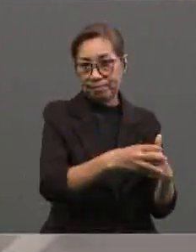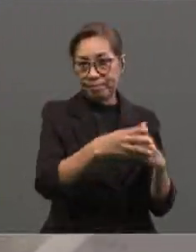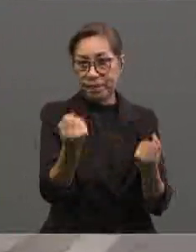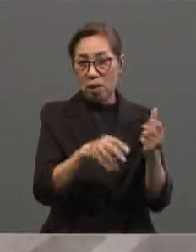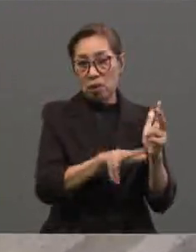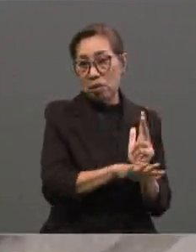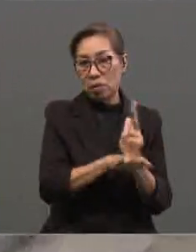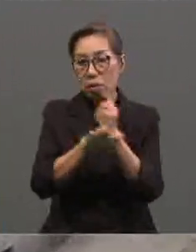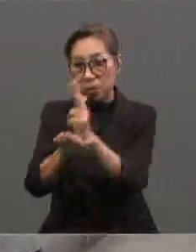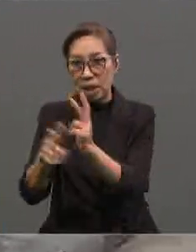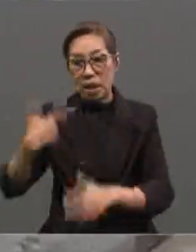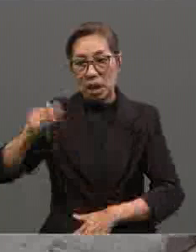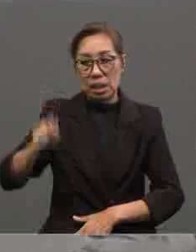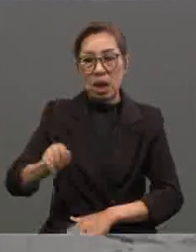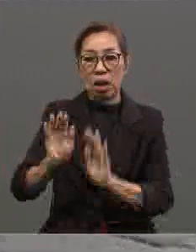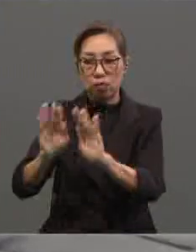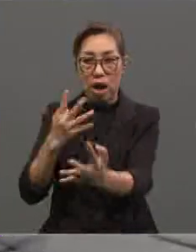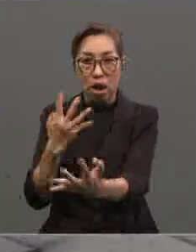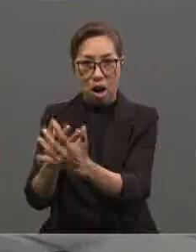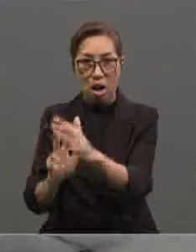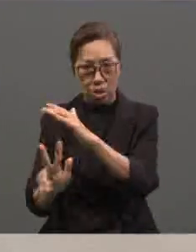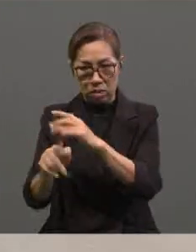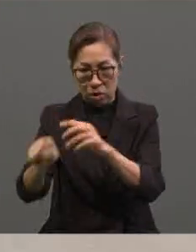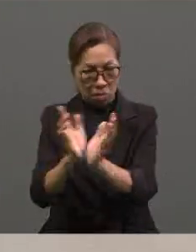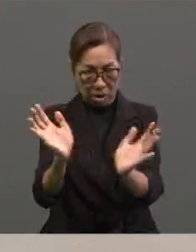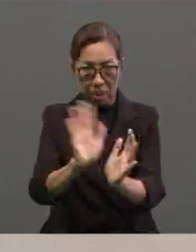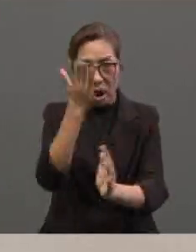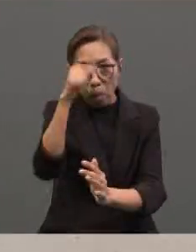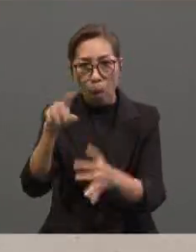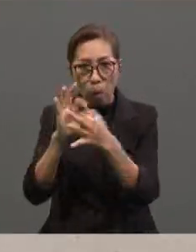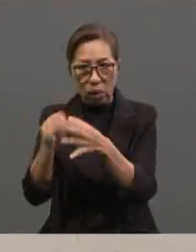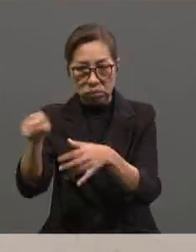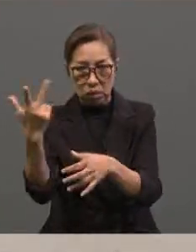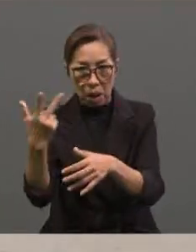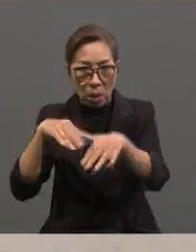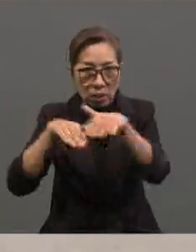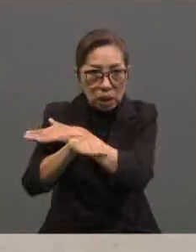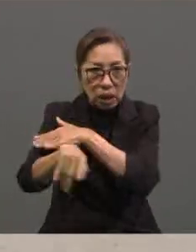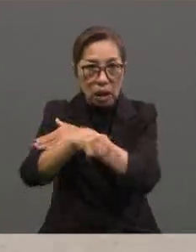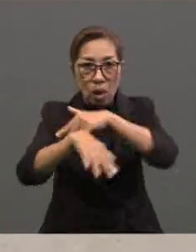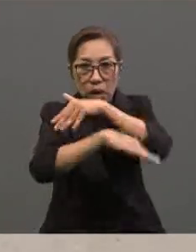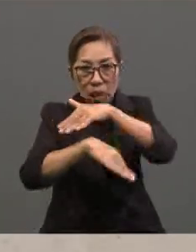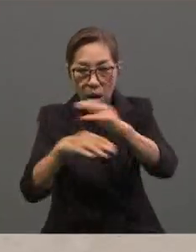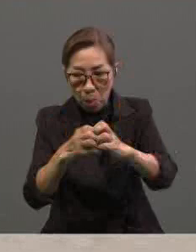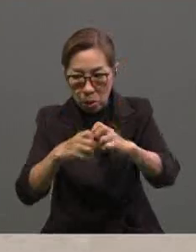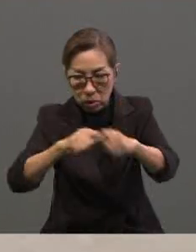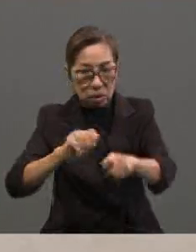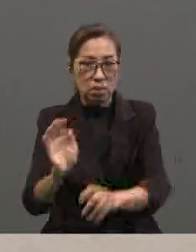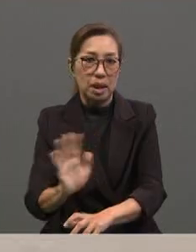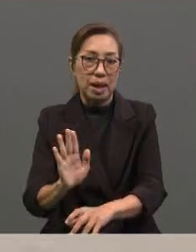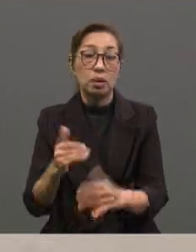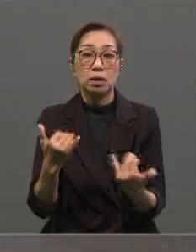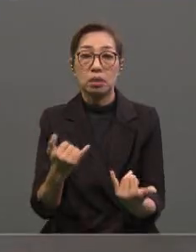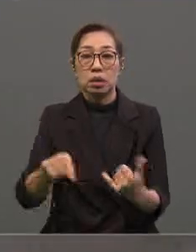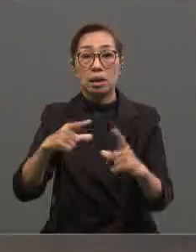ขังพร้อมคัดค้านการประกันตัวเนื่องจากเกรงว่าผู้ต้องหาจะหลบหนีและไปยุ่งเหยิงกับพยานหลักฐานในคดีสำหรับคดี